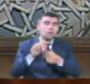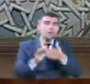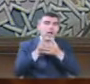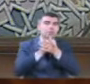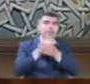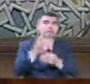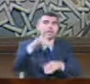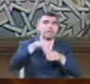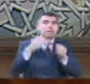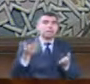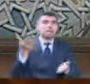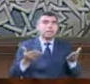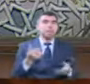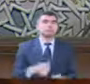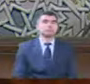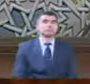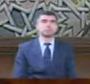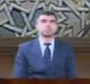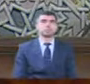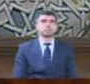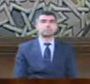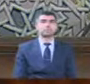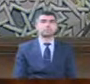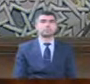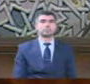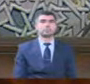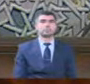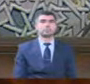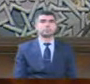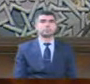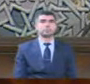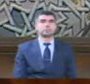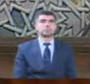الوحدة والتعادلية. تفضلوا سيدنا المحترم.